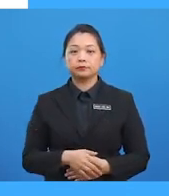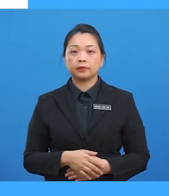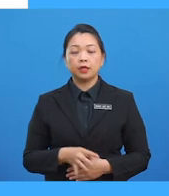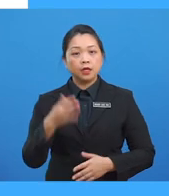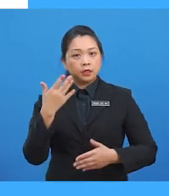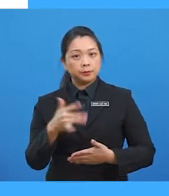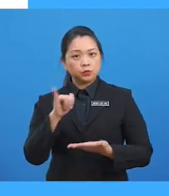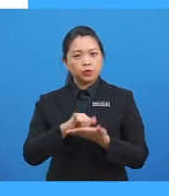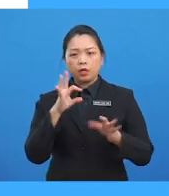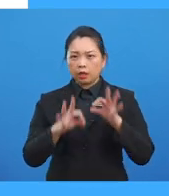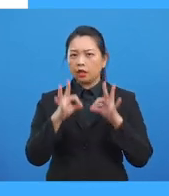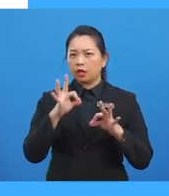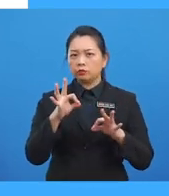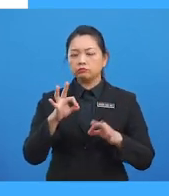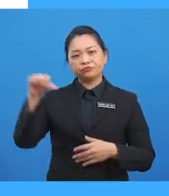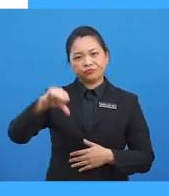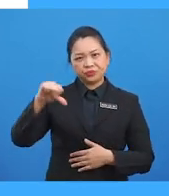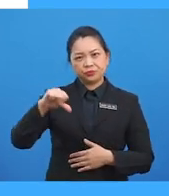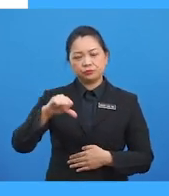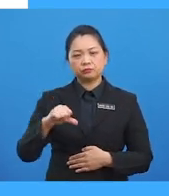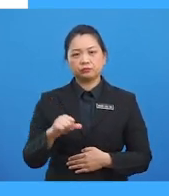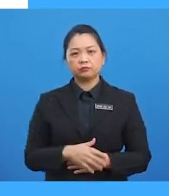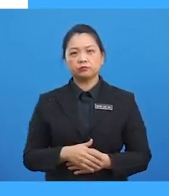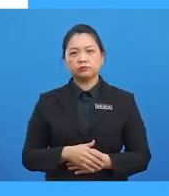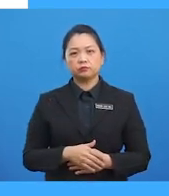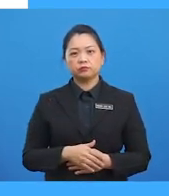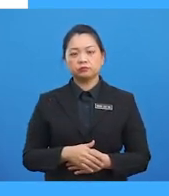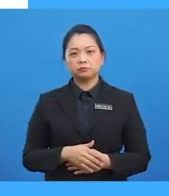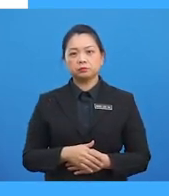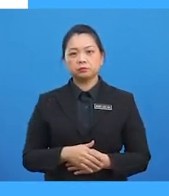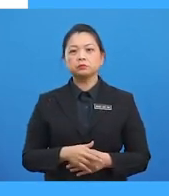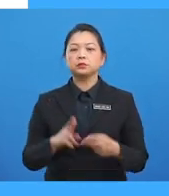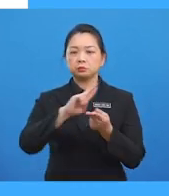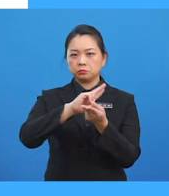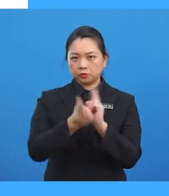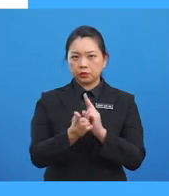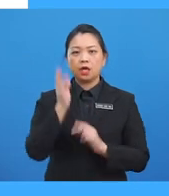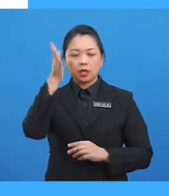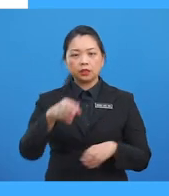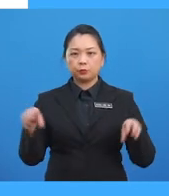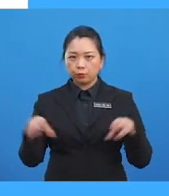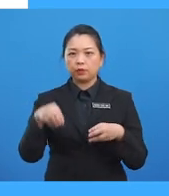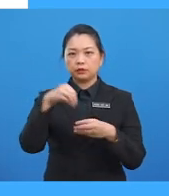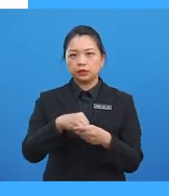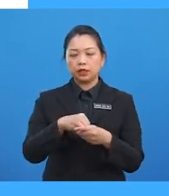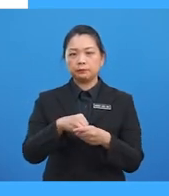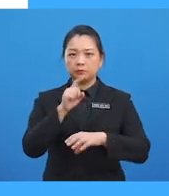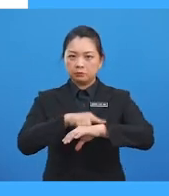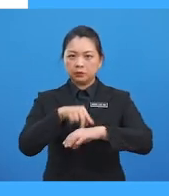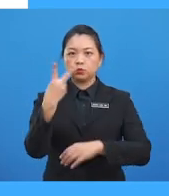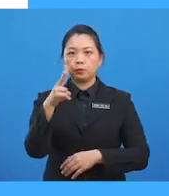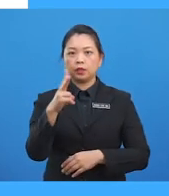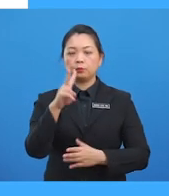jika tidak mematuhi syarat yang ditetapkan, maka pindaan akan dibuat dalam tempoh 12 bulan. Yang